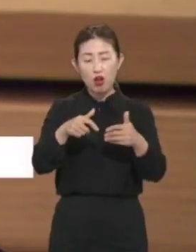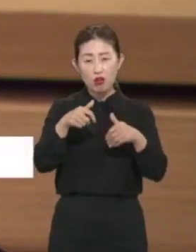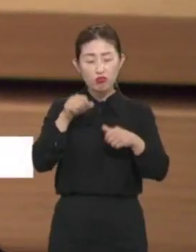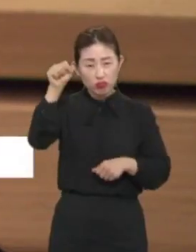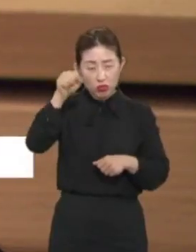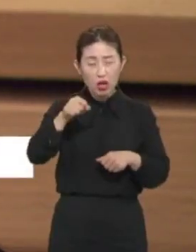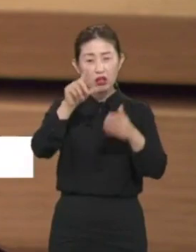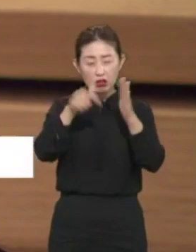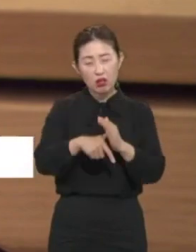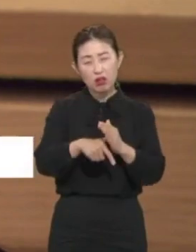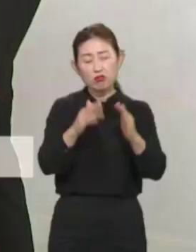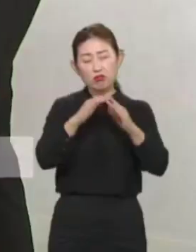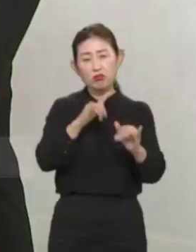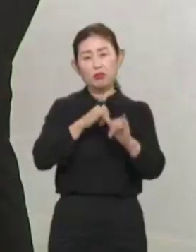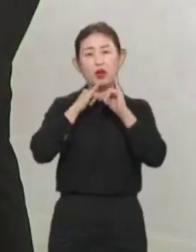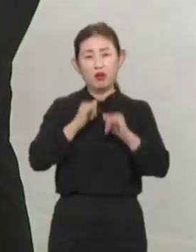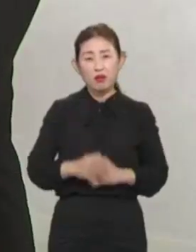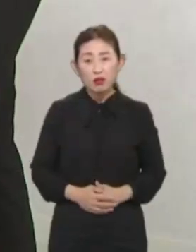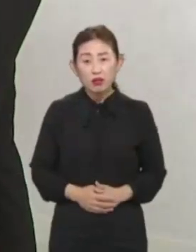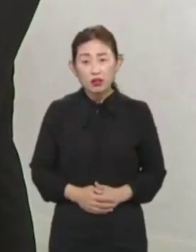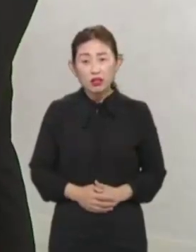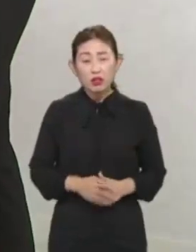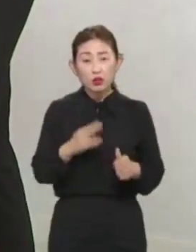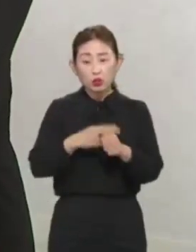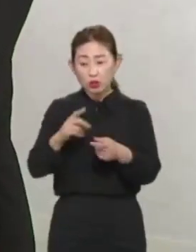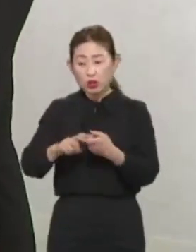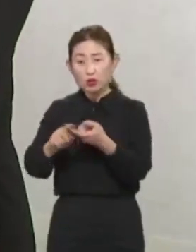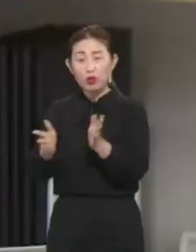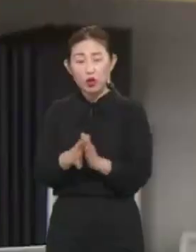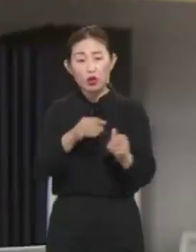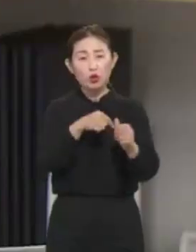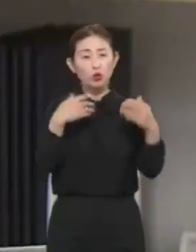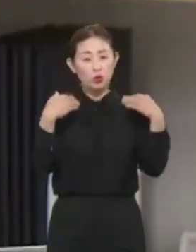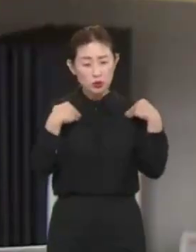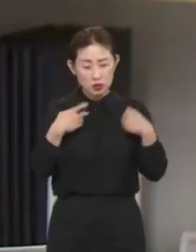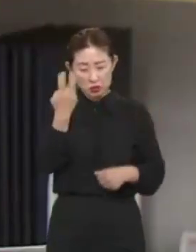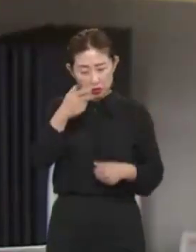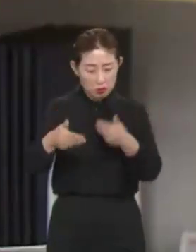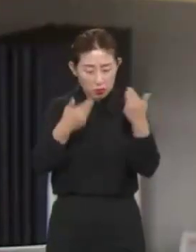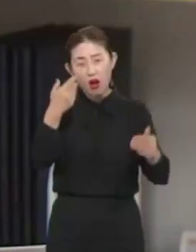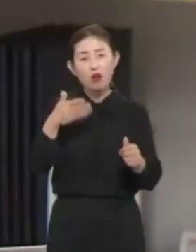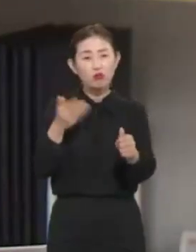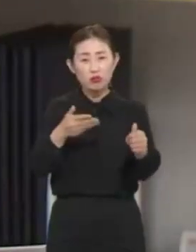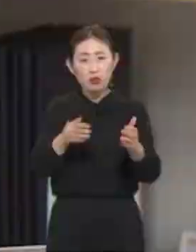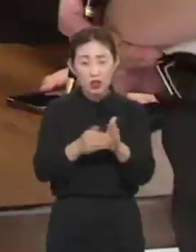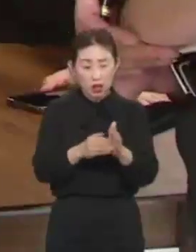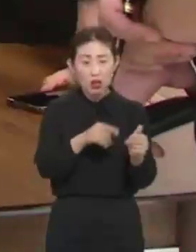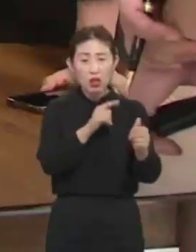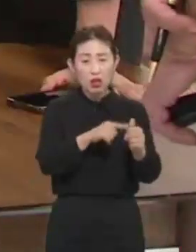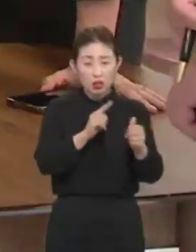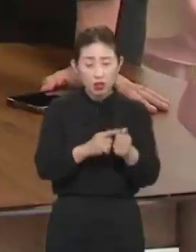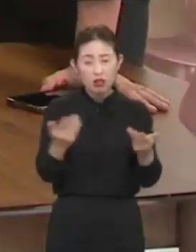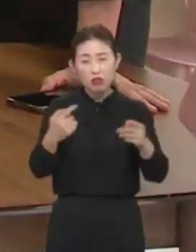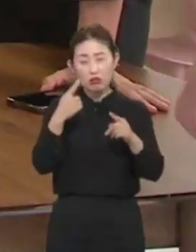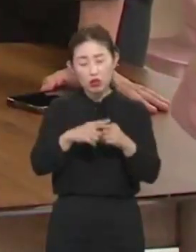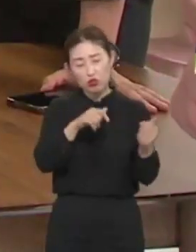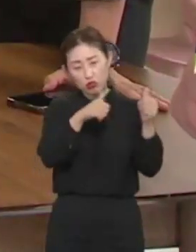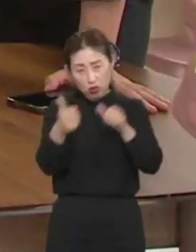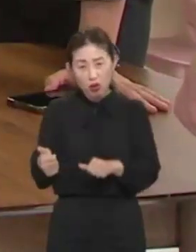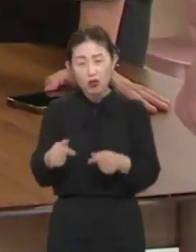극단적인 선택을 하고 말았습니다. 대전 교사노조 측은 시교육청의 철저한 진상규명과 함께 A씨에 대해 순직 처리를 해야